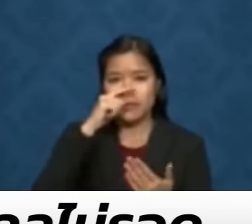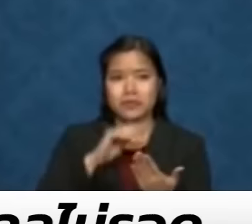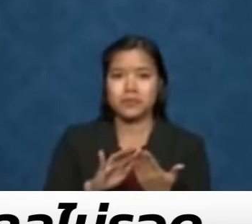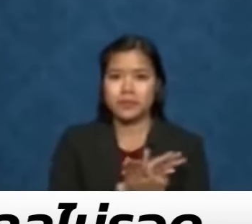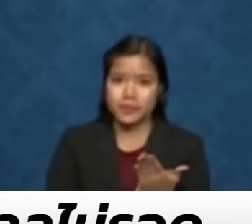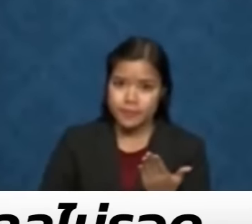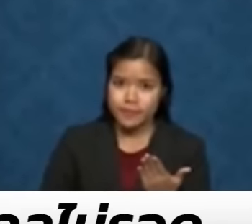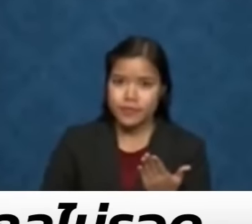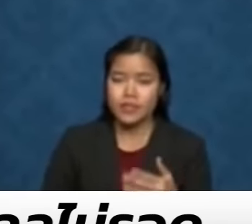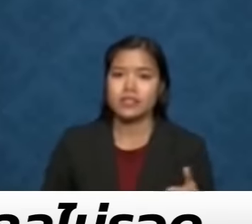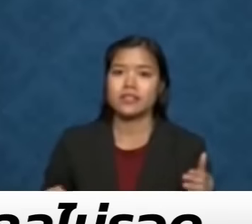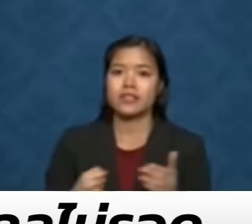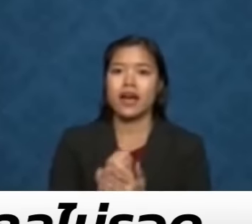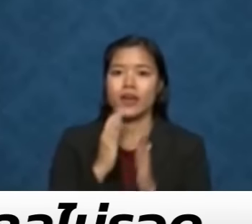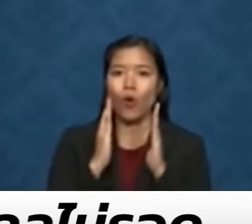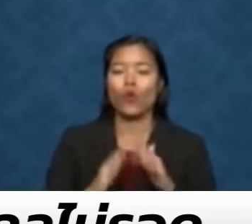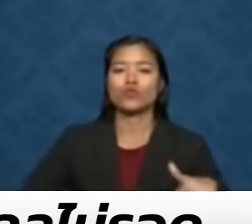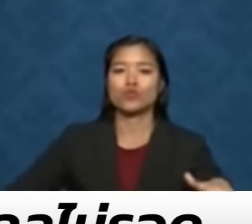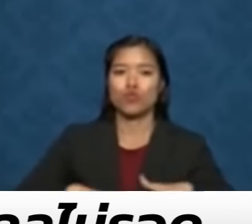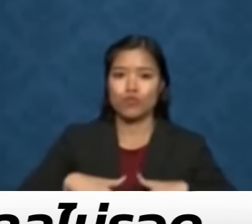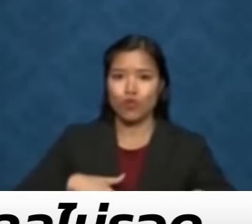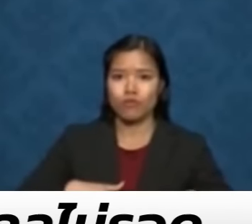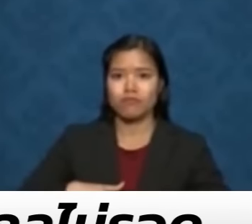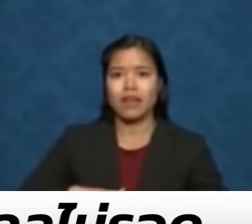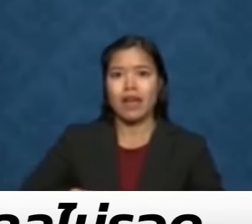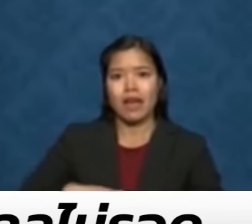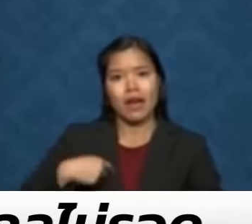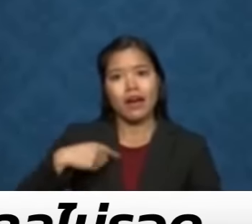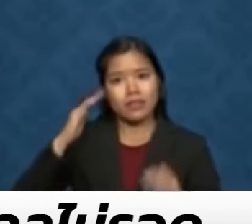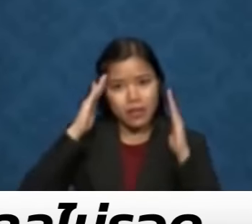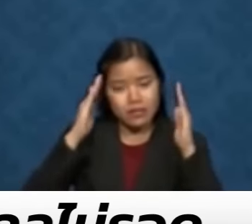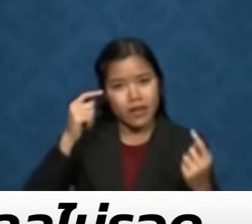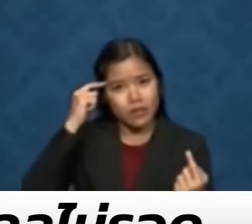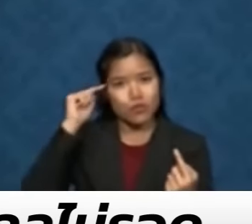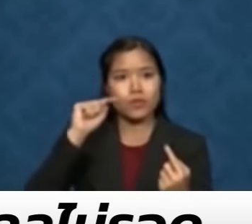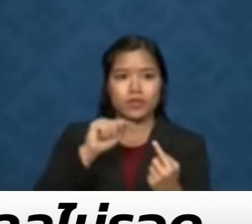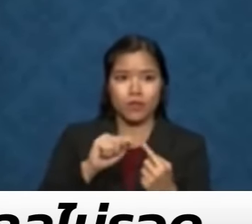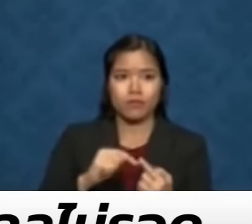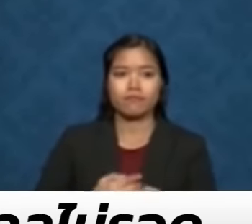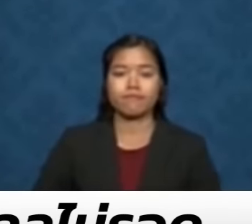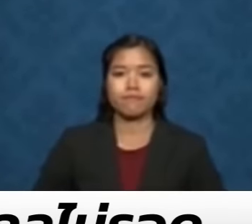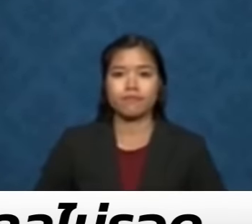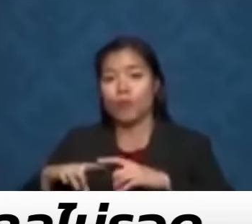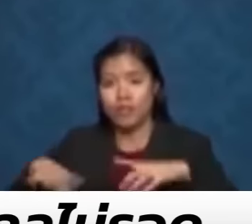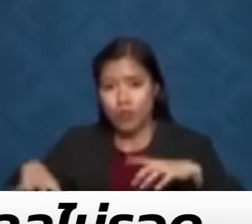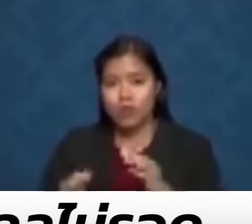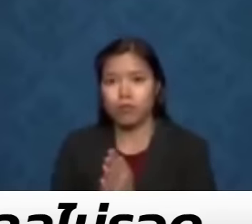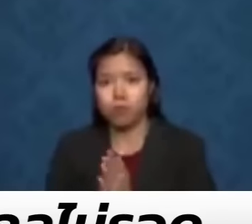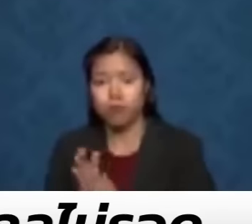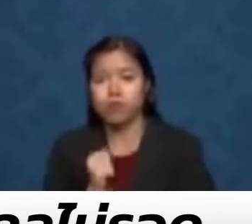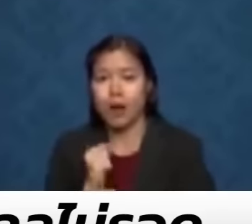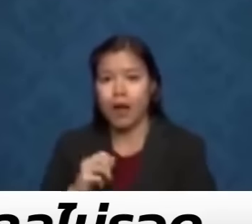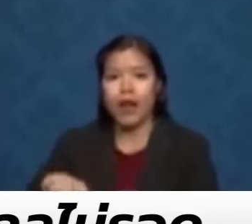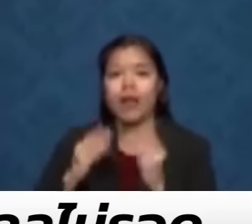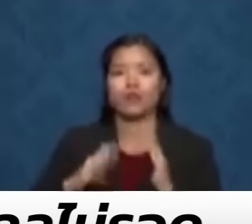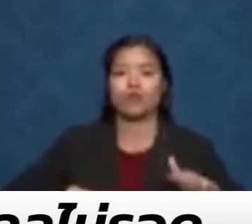ล่ายมาเลยฟังนโยบายรัฐบาลเสียดายที่ก่อนหน้านี้เคยเลือกลงคะแนนเลือกตั้งเนี่ยคุณพิธาบอกผมก็เคยเลือกทางฝั่ง